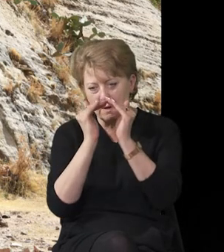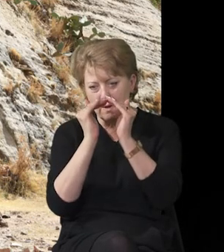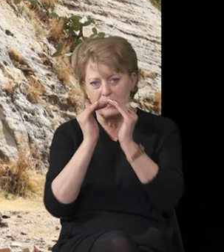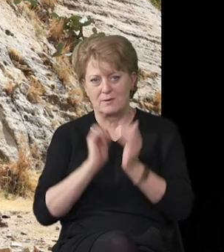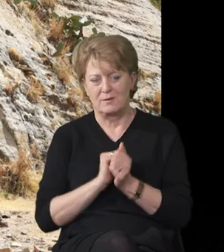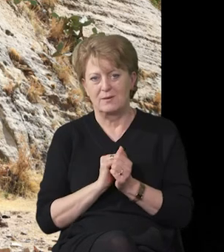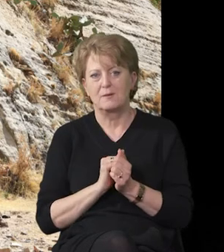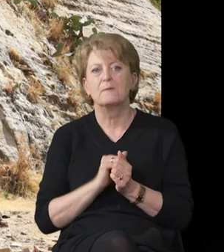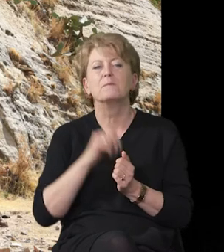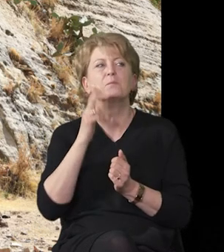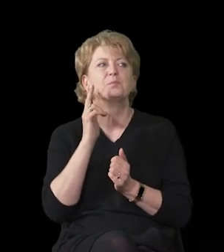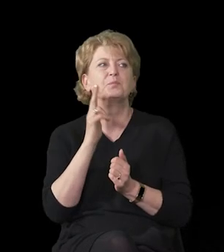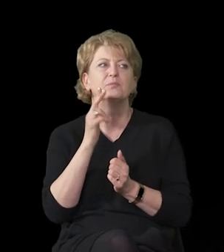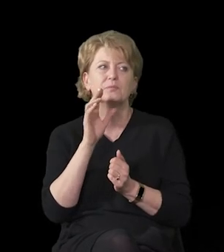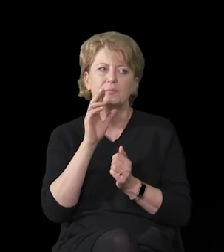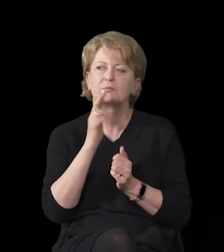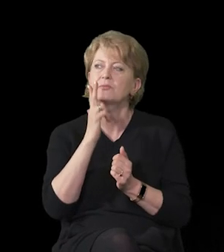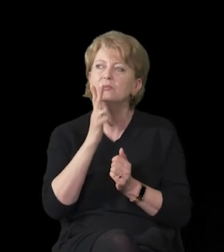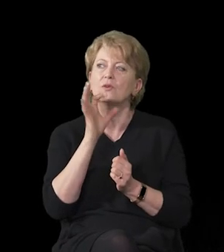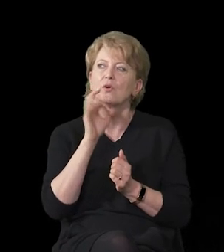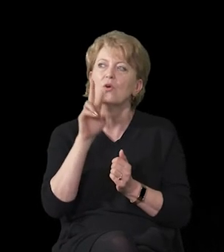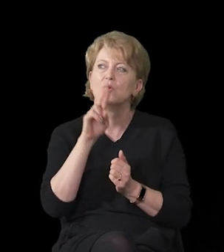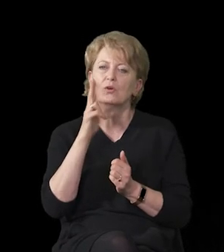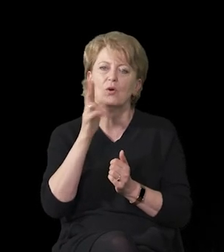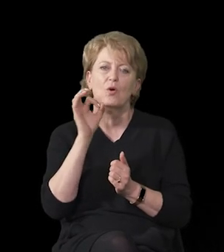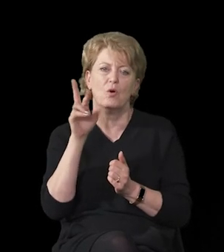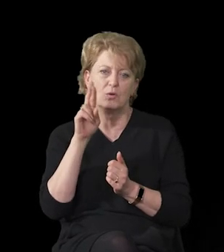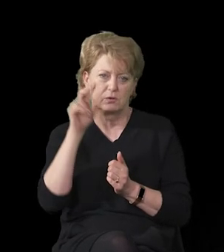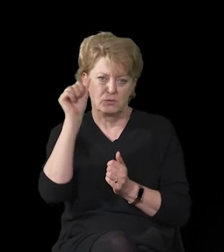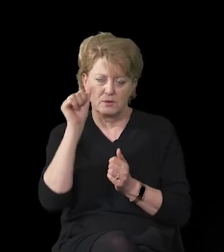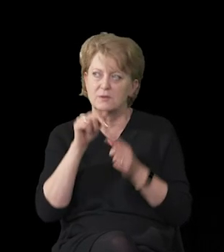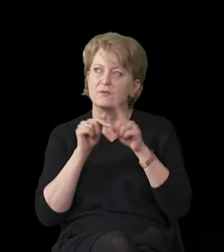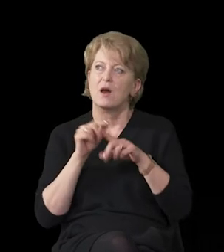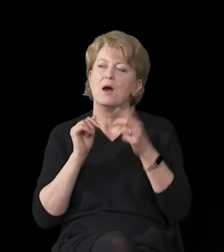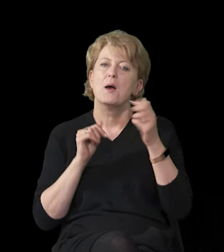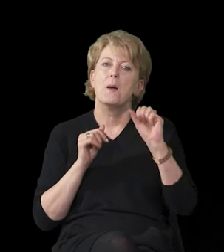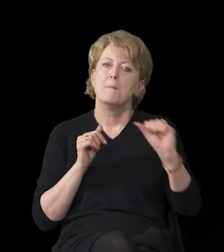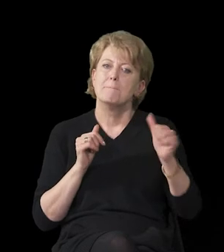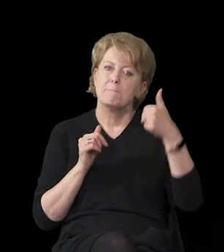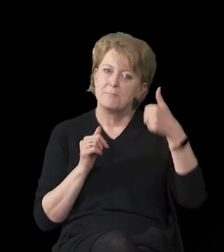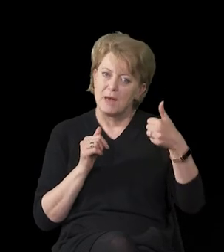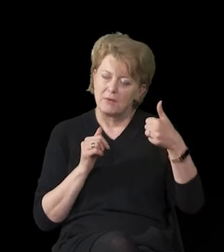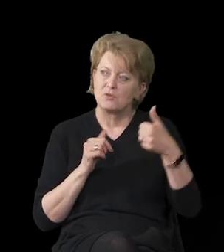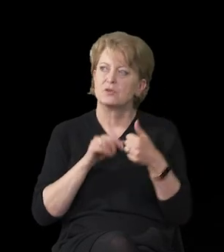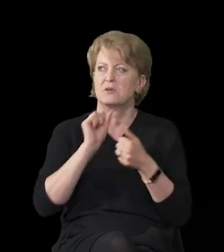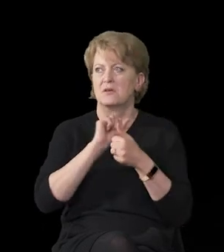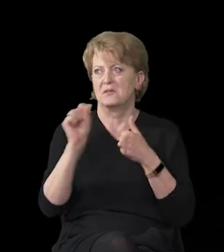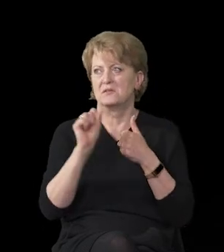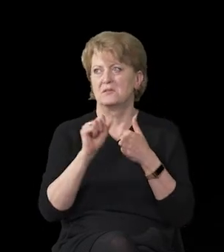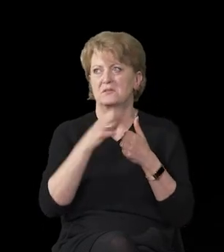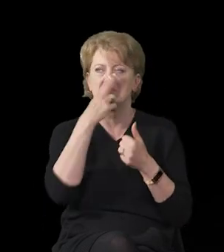Mariam Korkor i Daniel Korkor. Tutaj w tym pierwszym jest taki sugestywny fresk